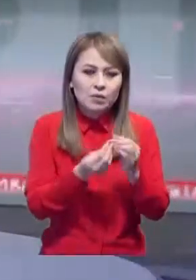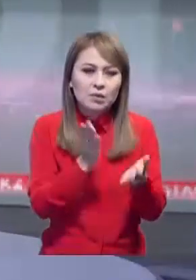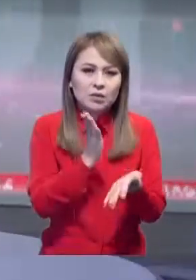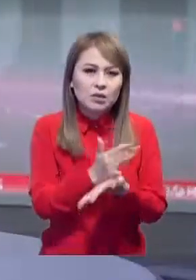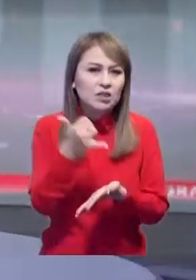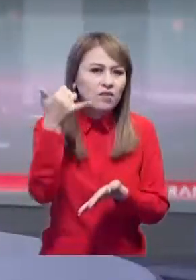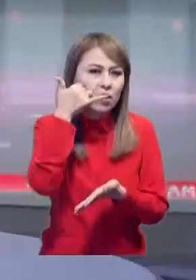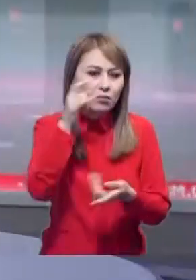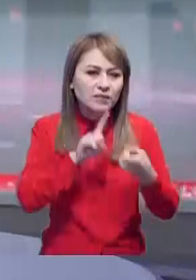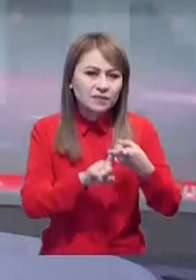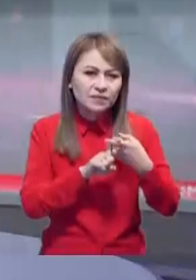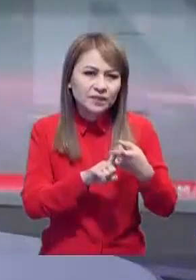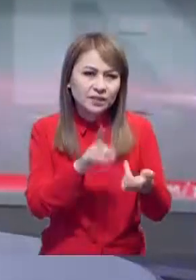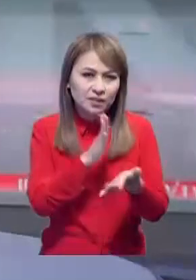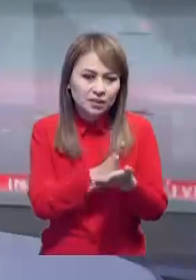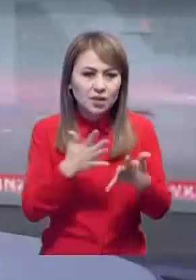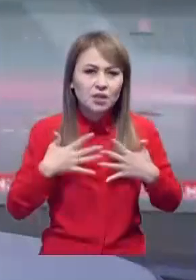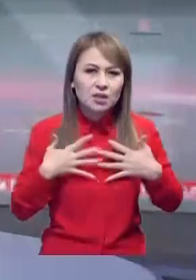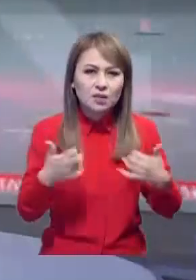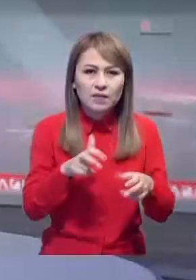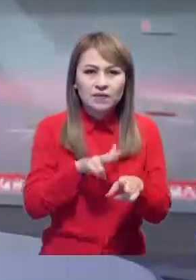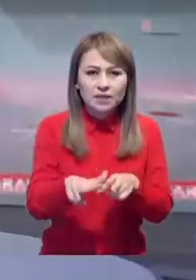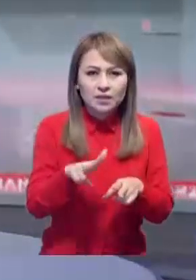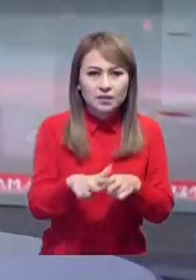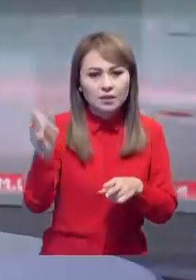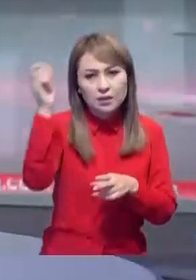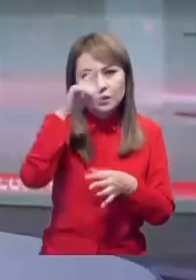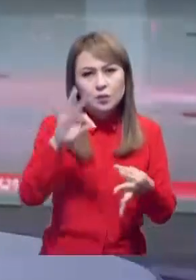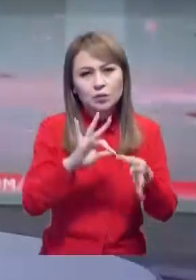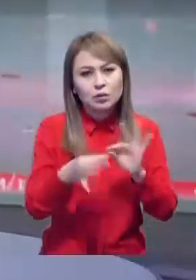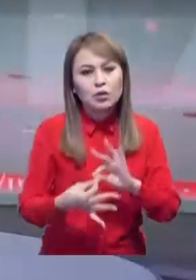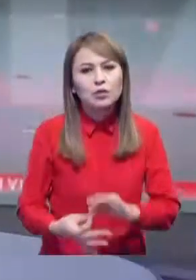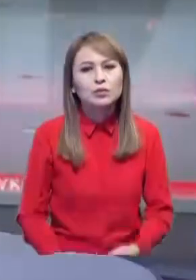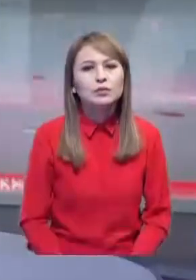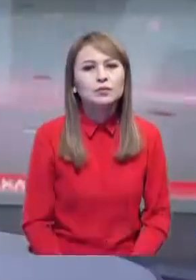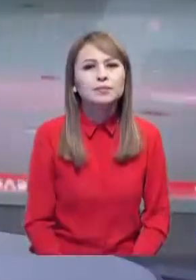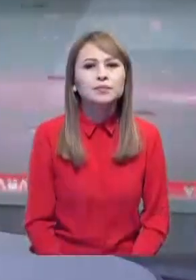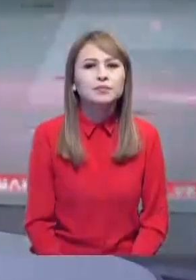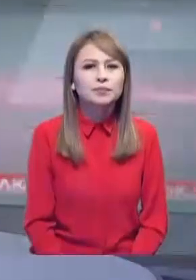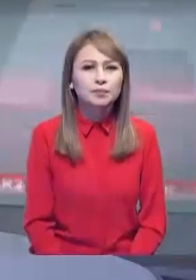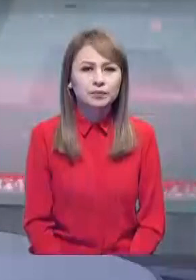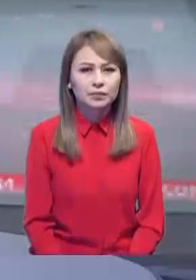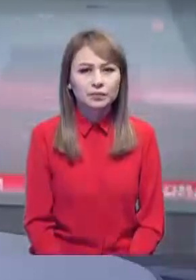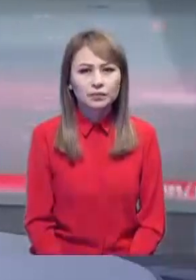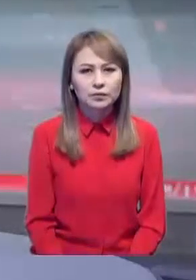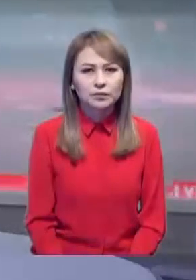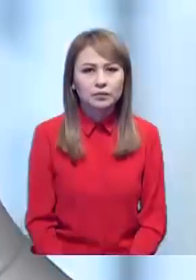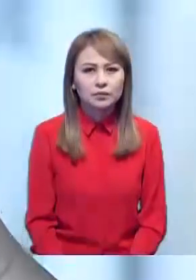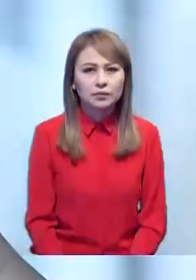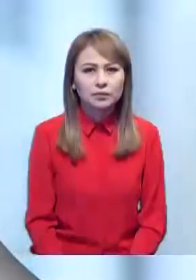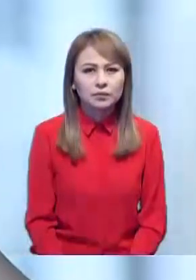болатынын айтады. Телефонға тәуелділіктің денсаулыққа зиянын Айнұр Қуатқызы зерттеп көрді. Құлақ түрейік.